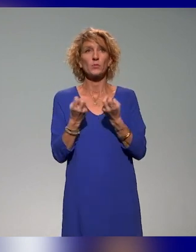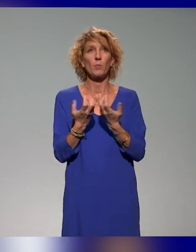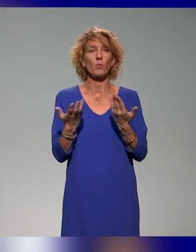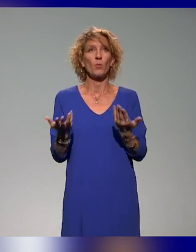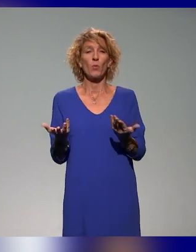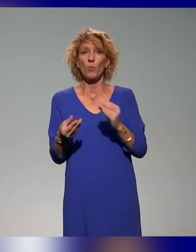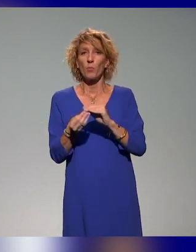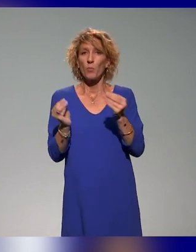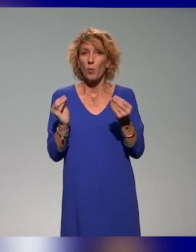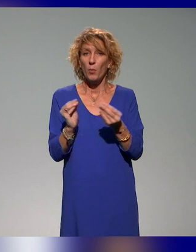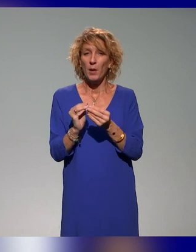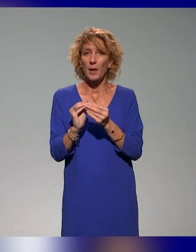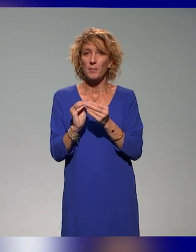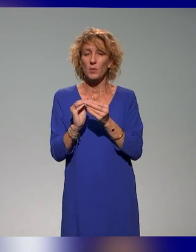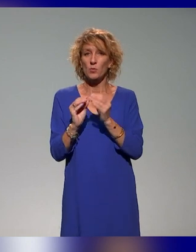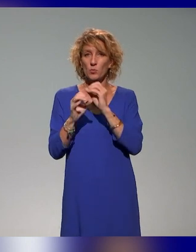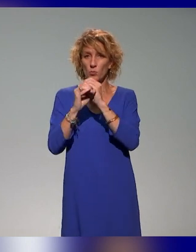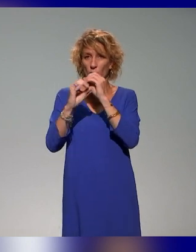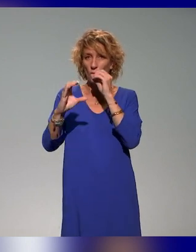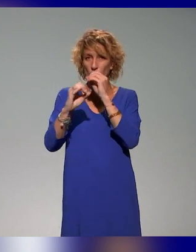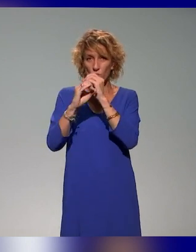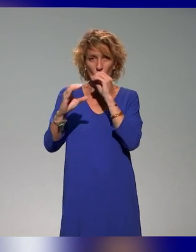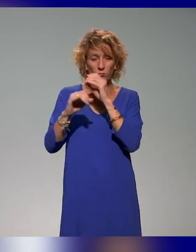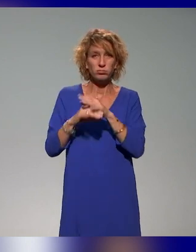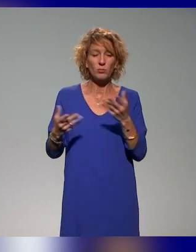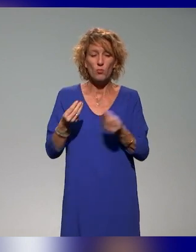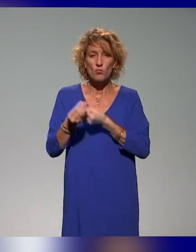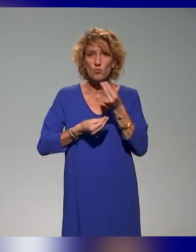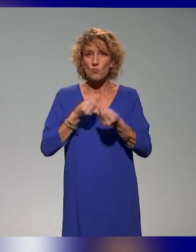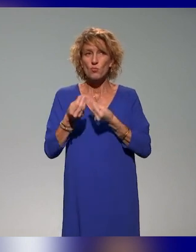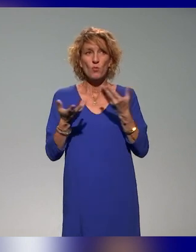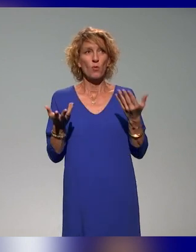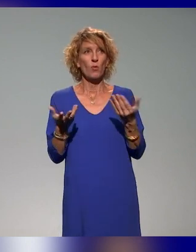un problème de focus, par exemple, ça peut être